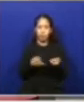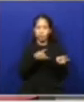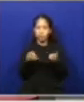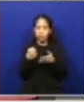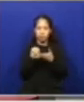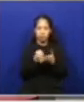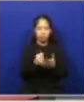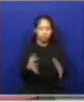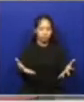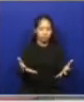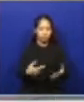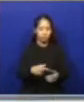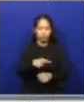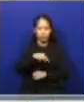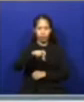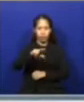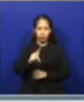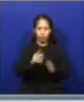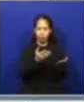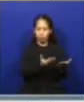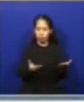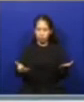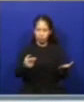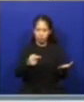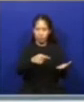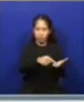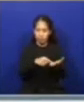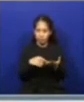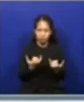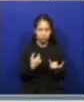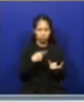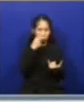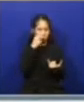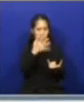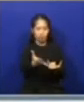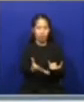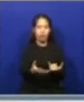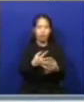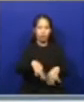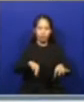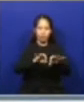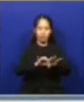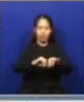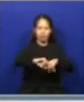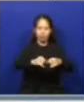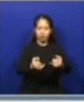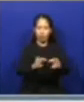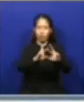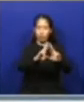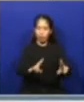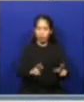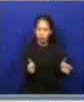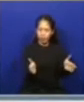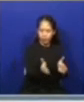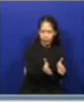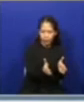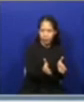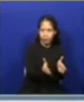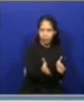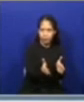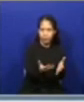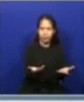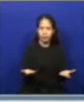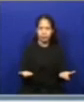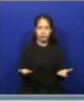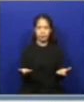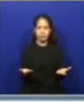ก.ที่ยื่นมาต่อสภาในครั้งนี้โดยเฉพาะกับผู้ประกอบการรายเล็กรายน้อยนะคะ